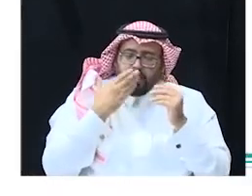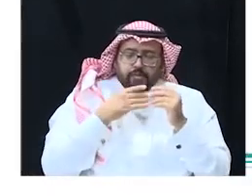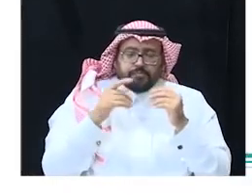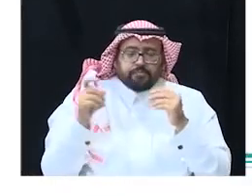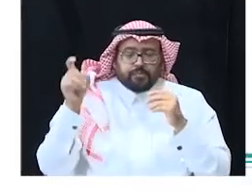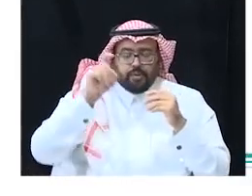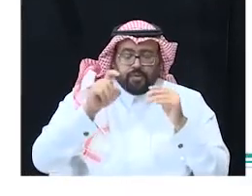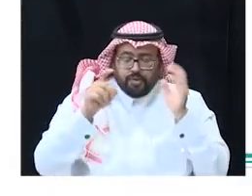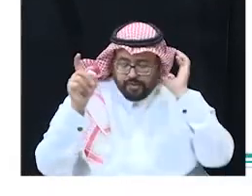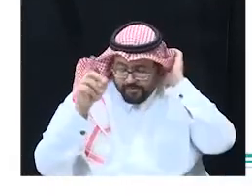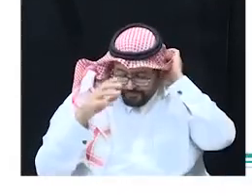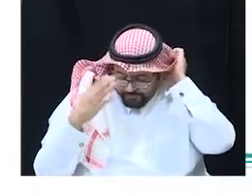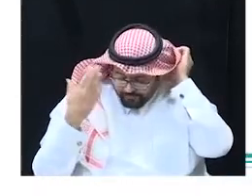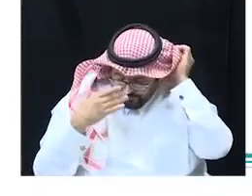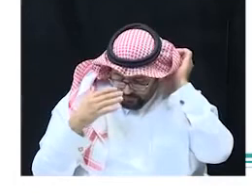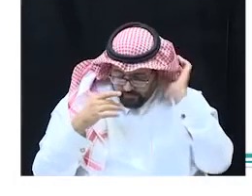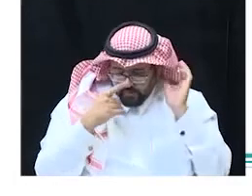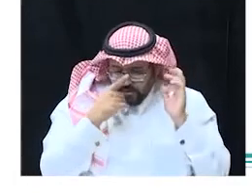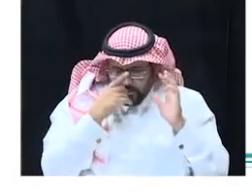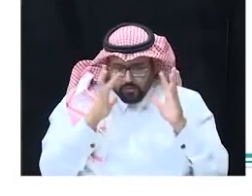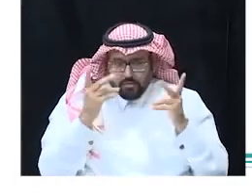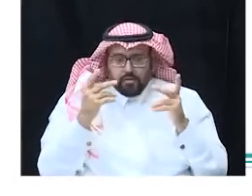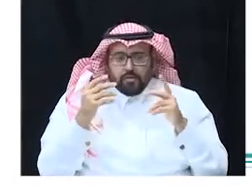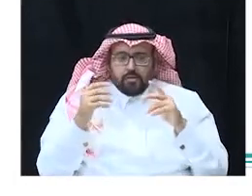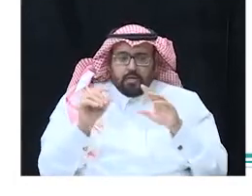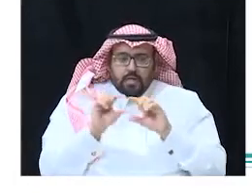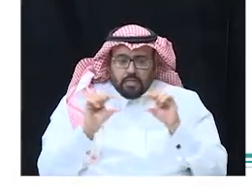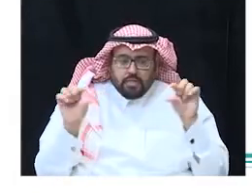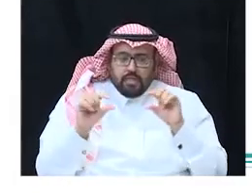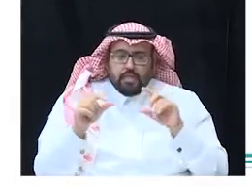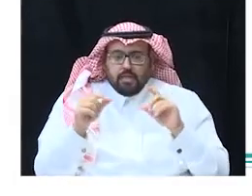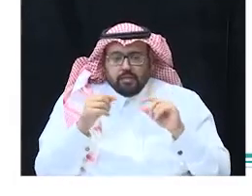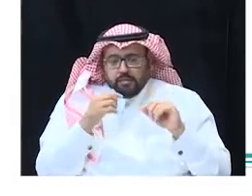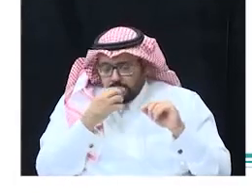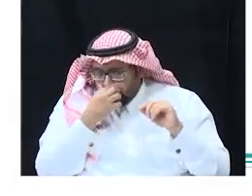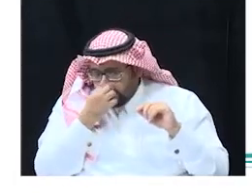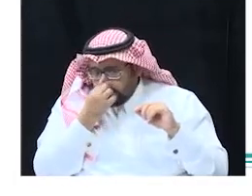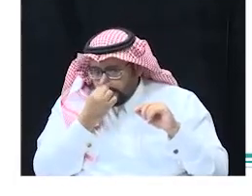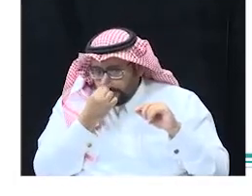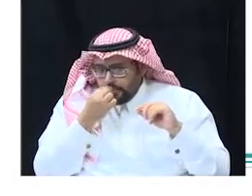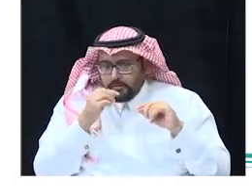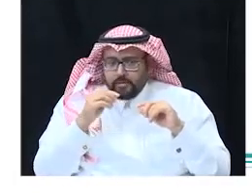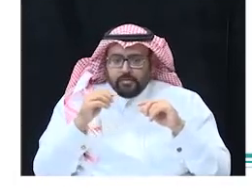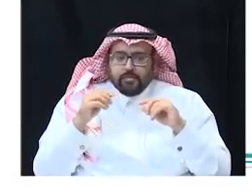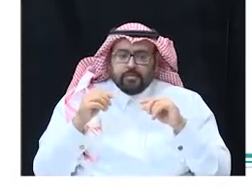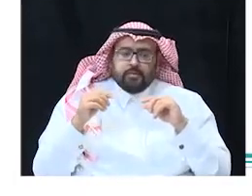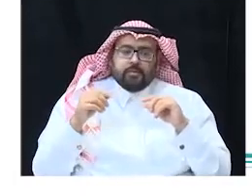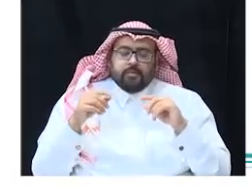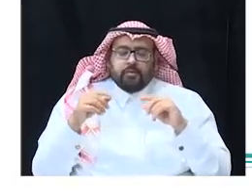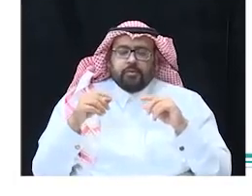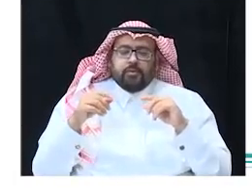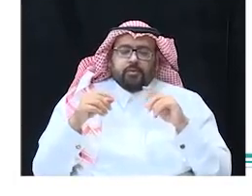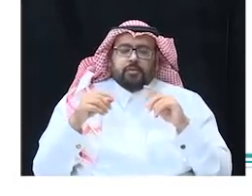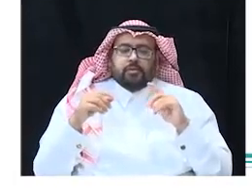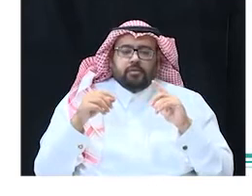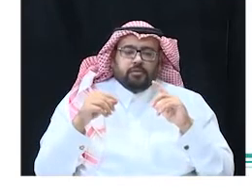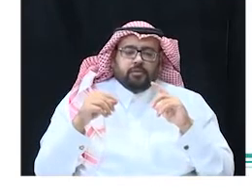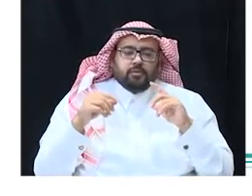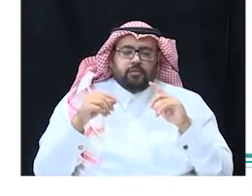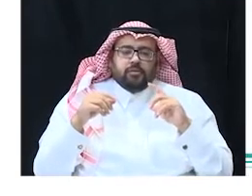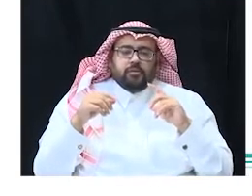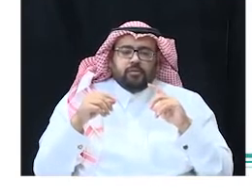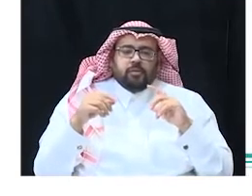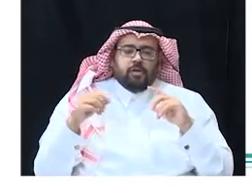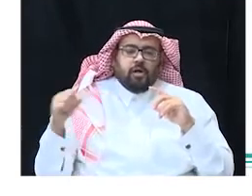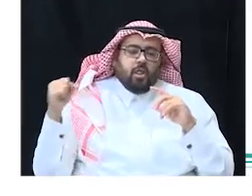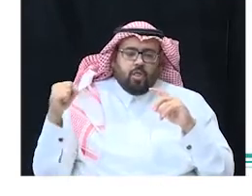أقرأ وأتعلم. السؤال الأساسي: ماذا تعمل القوة؟ المفردات التي سنتناولها بإذن الله سبحانه وتعالى في